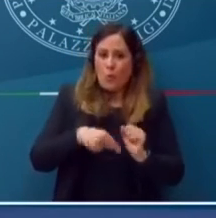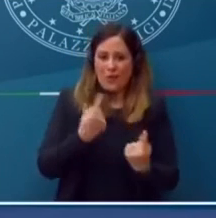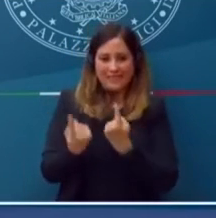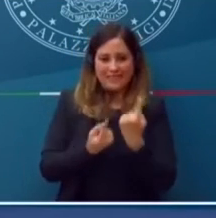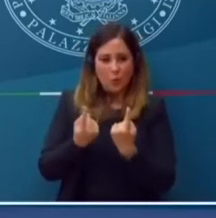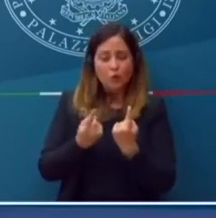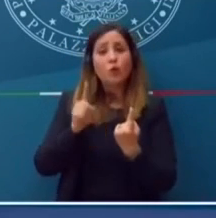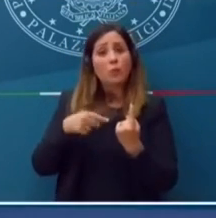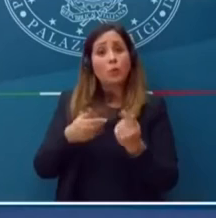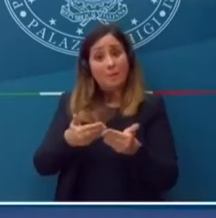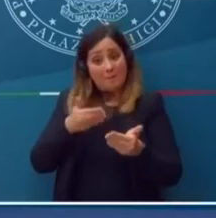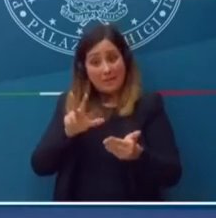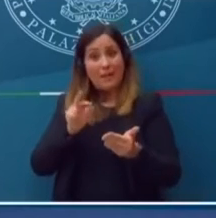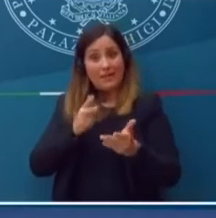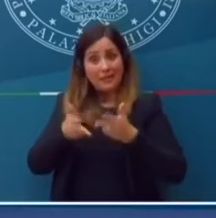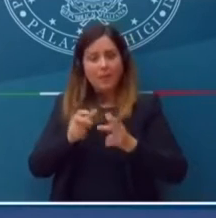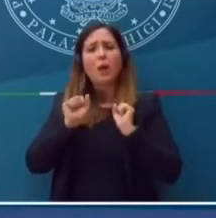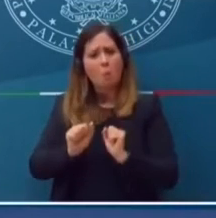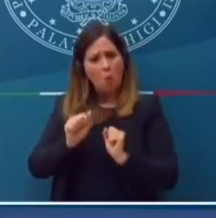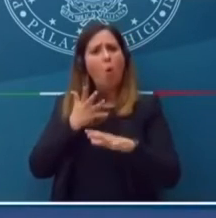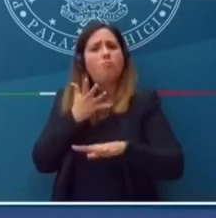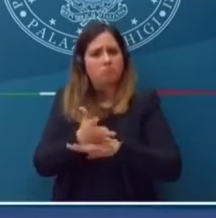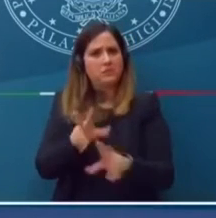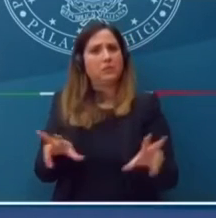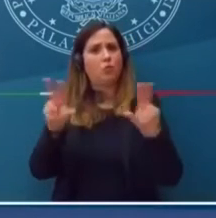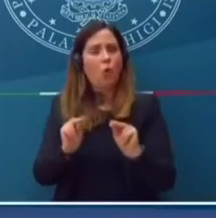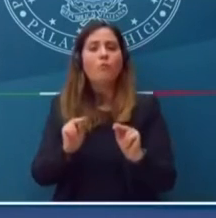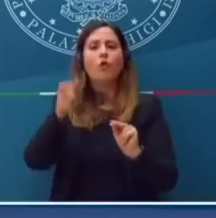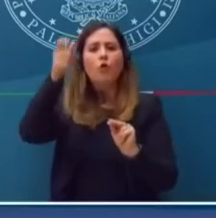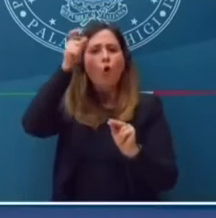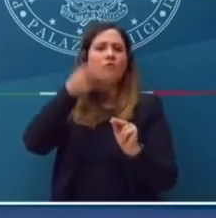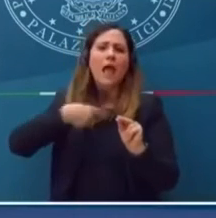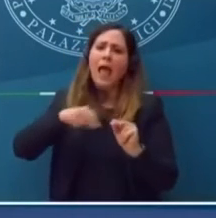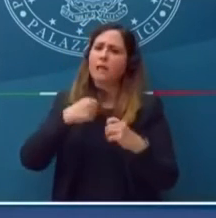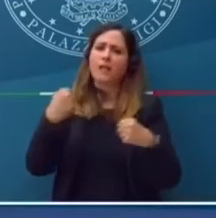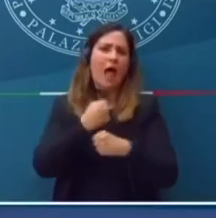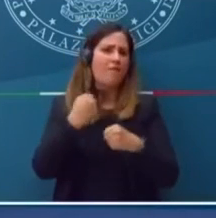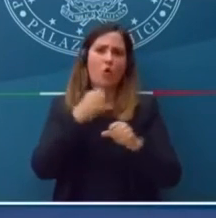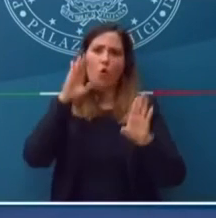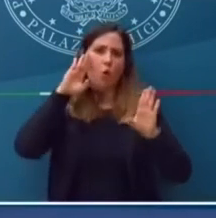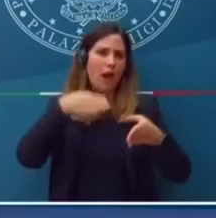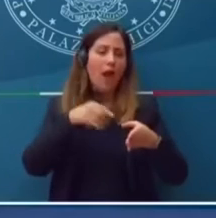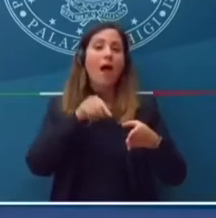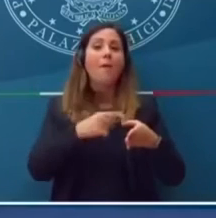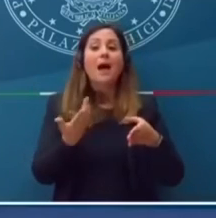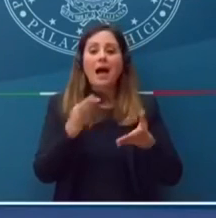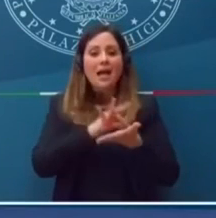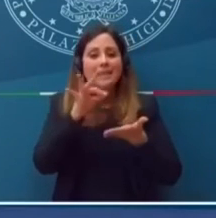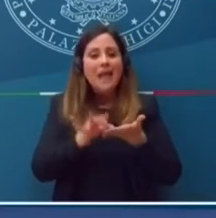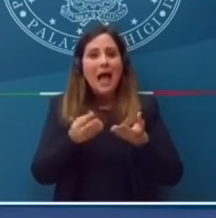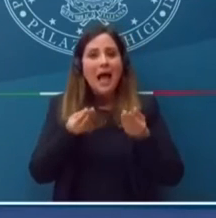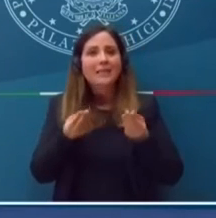30 aprile. Quindi il governo sta lavorando su tutto questo, ma avere delle date implica che io